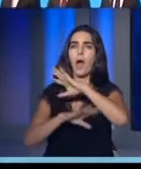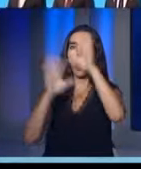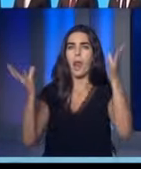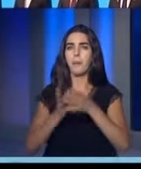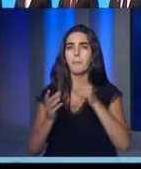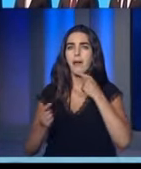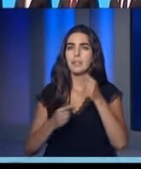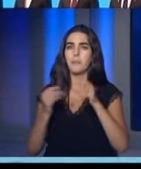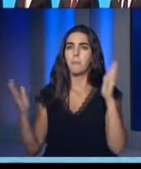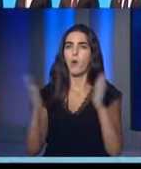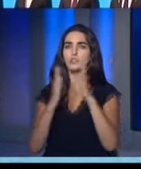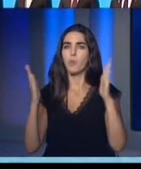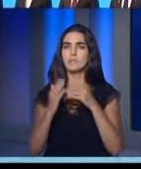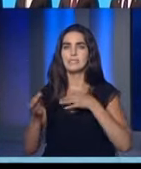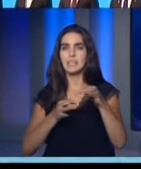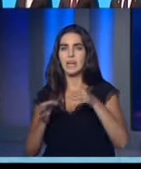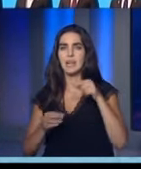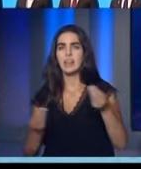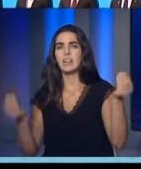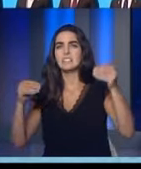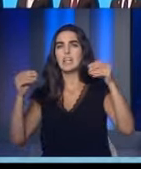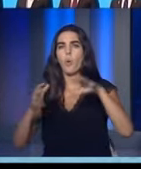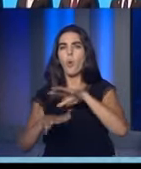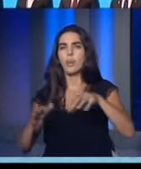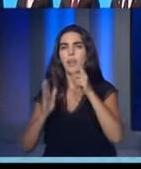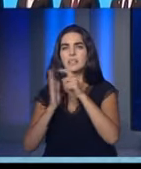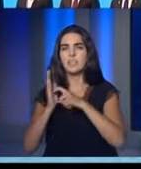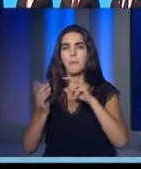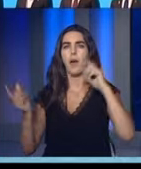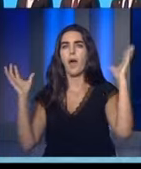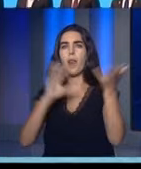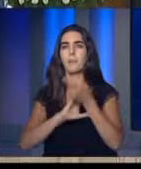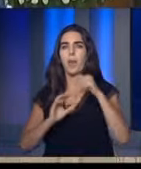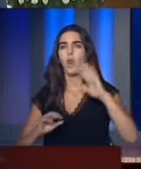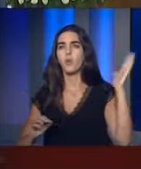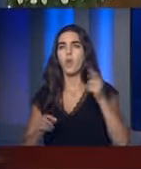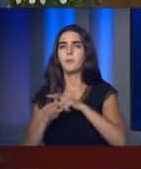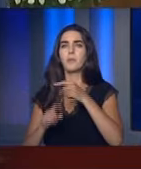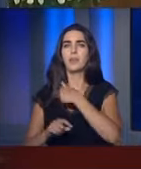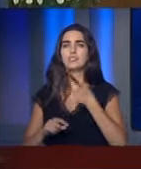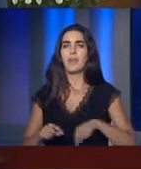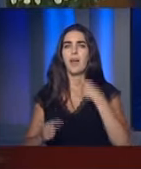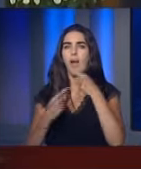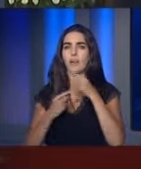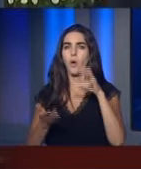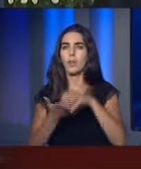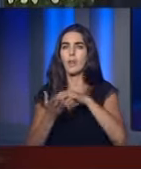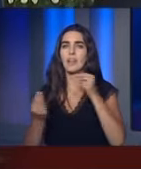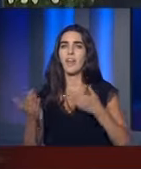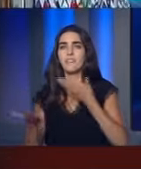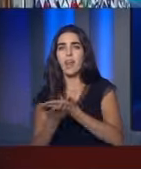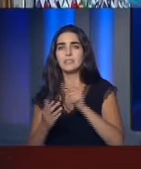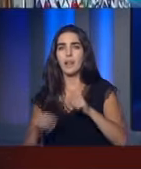في العالم والمواجهة الجيوسياسية تتزايد، وأوضحت أن نظاما عالميا أكثر عدلا ومتعدد